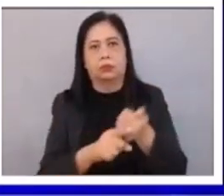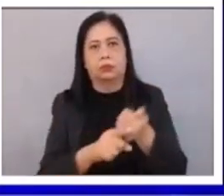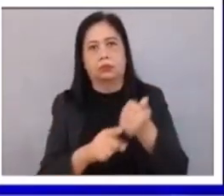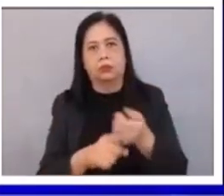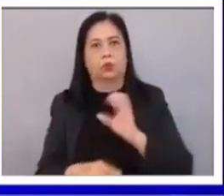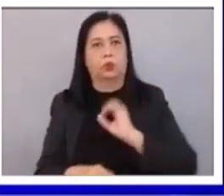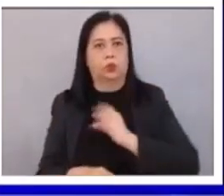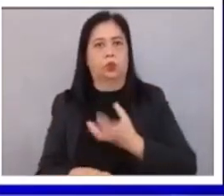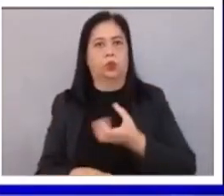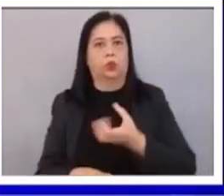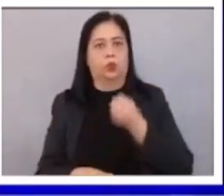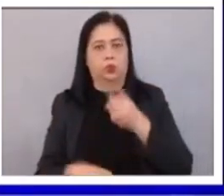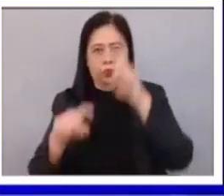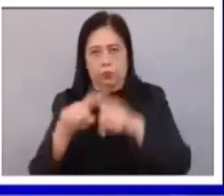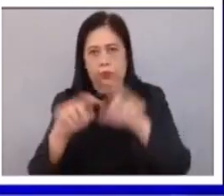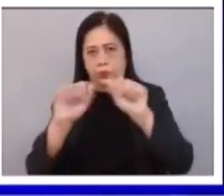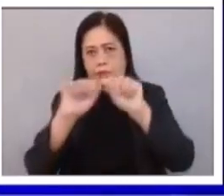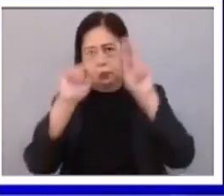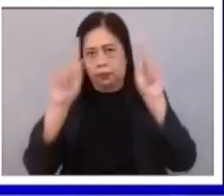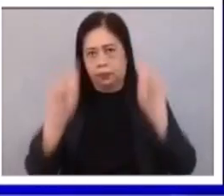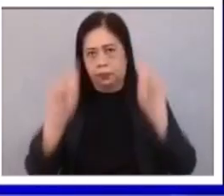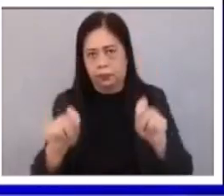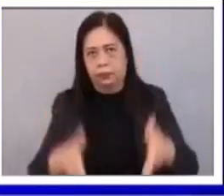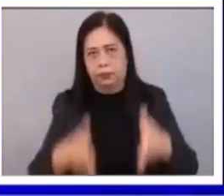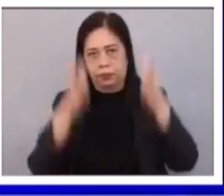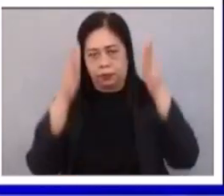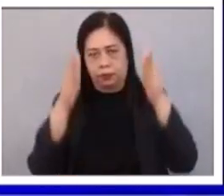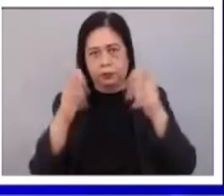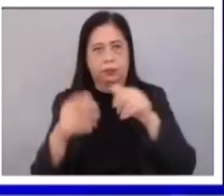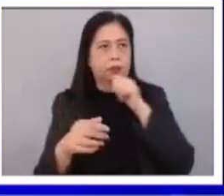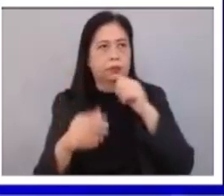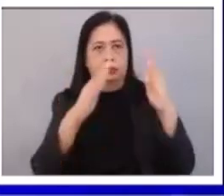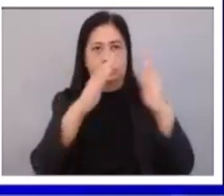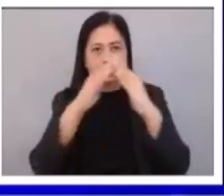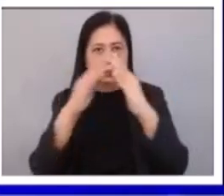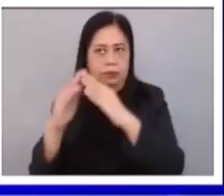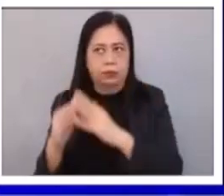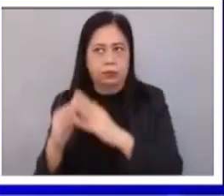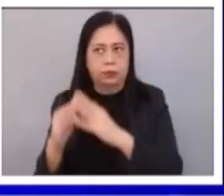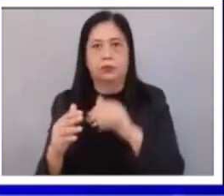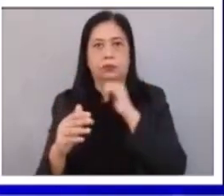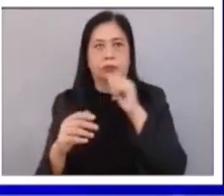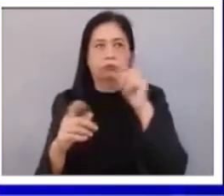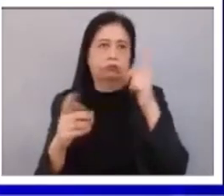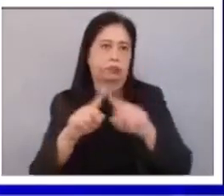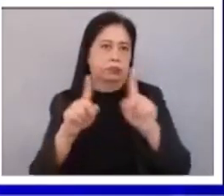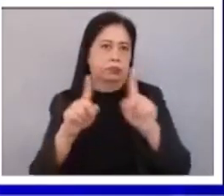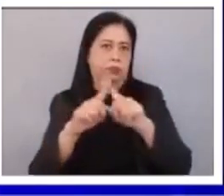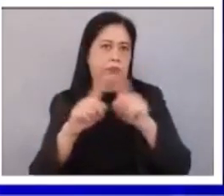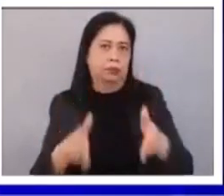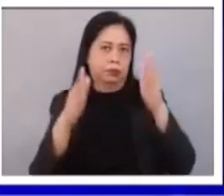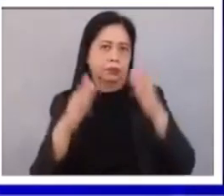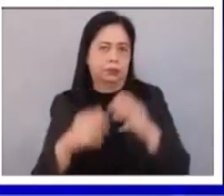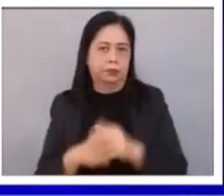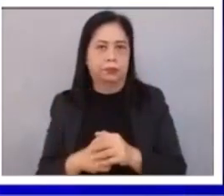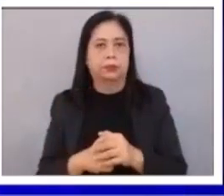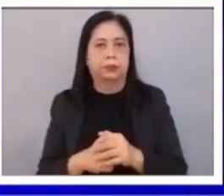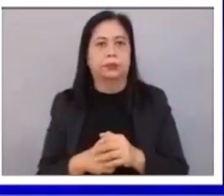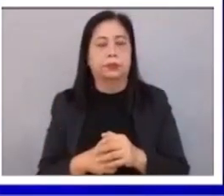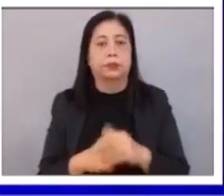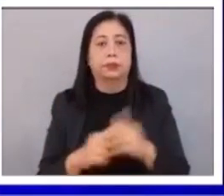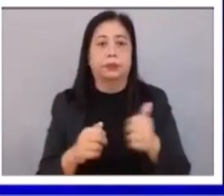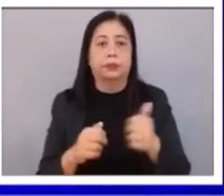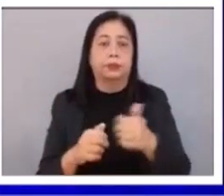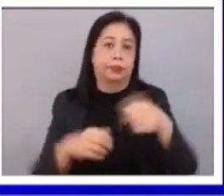lease apartment buildings, non-residential, and dwellings. Sa kabilang banda, mga subsector na